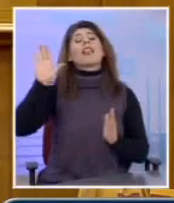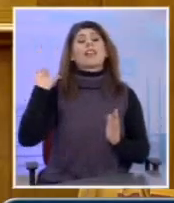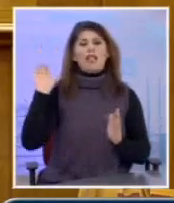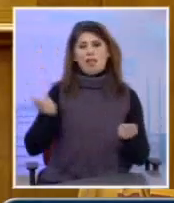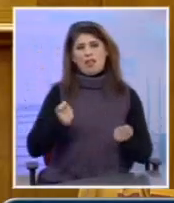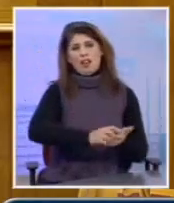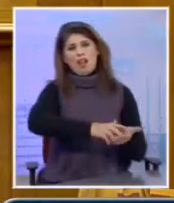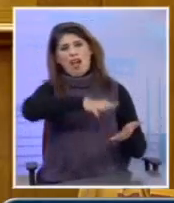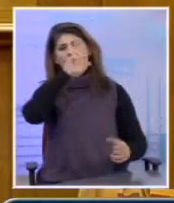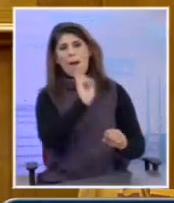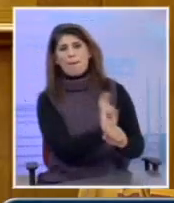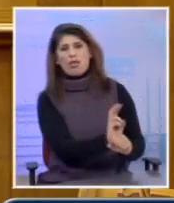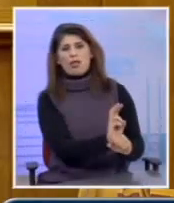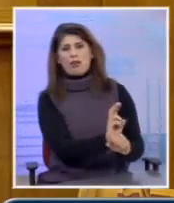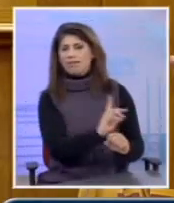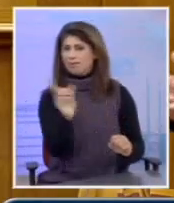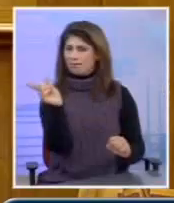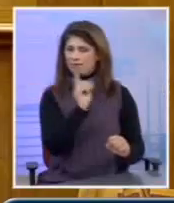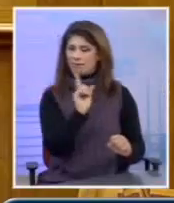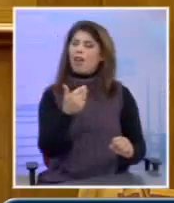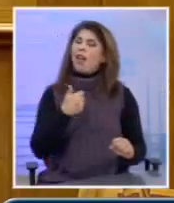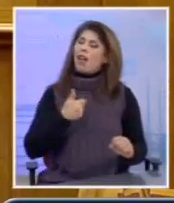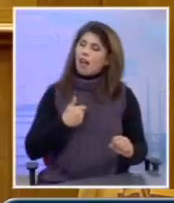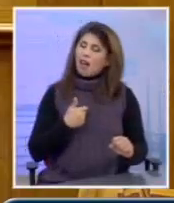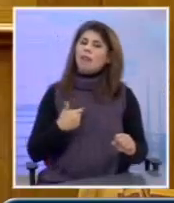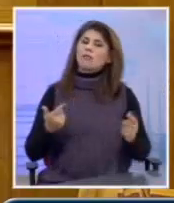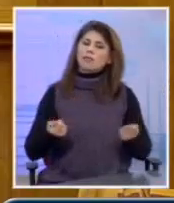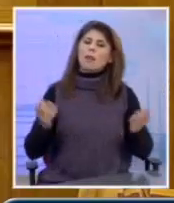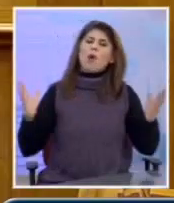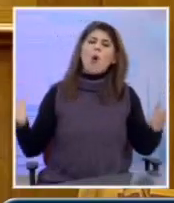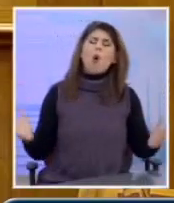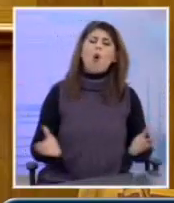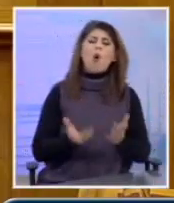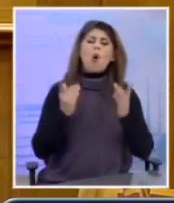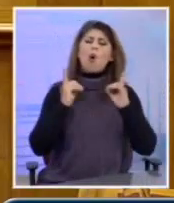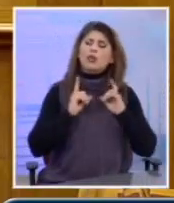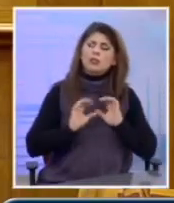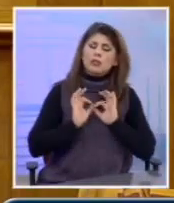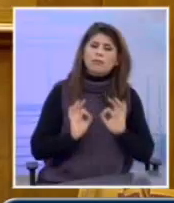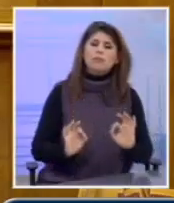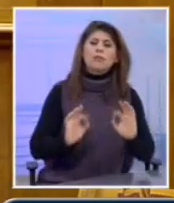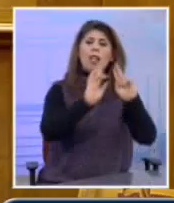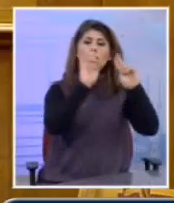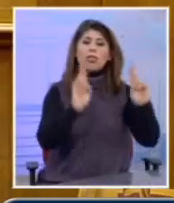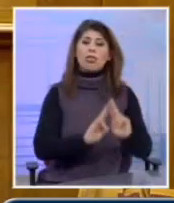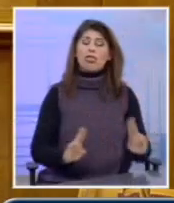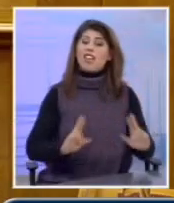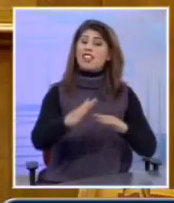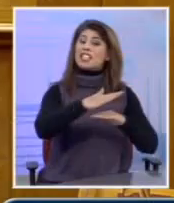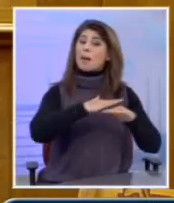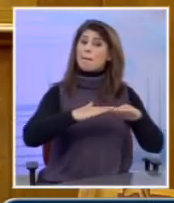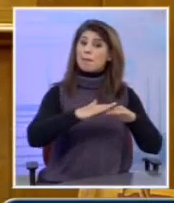ήδη κινηθεί, έχουμε κάνει όλες τις απαραίτητες κινήσεις σε διεθνές επίπεδο, ώστε